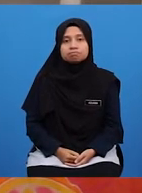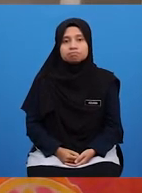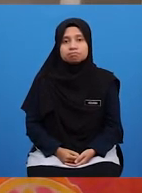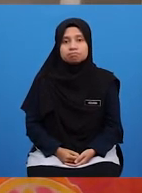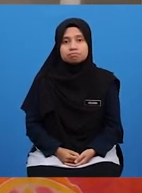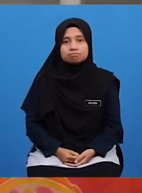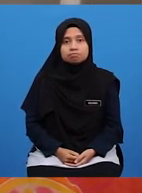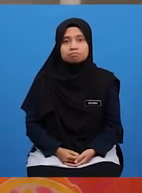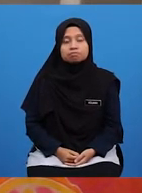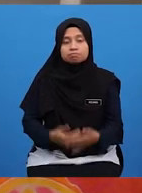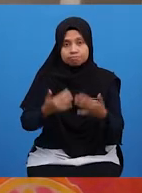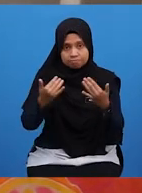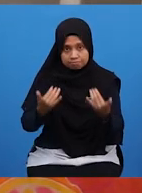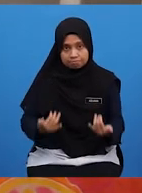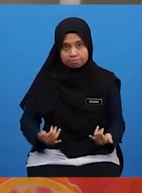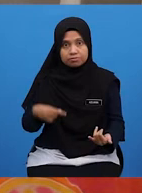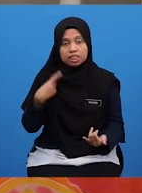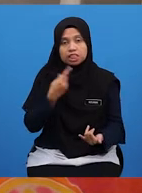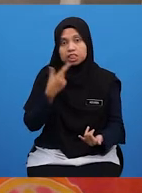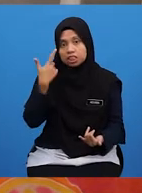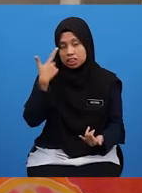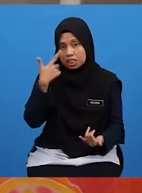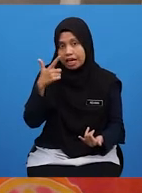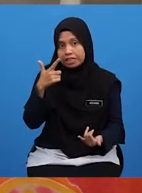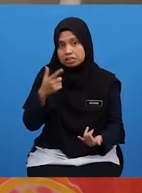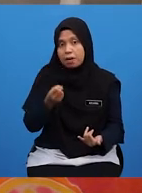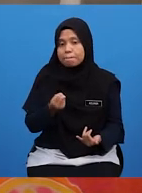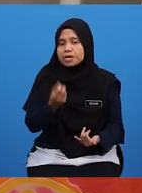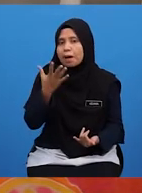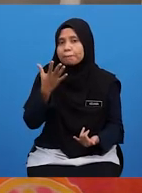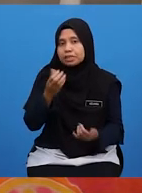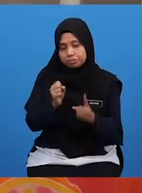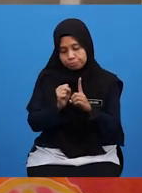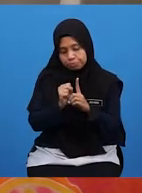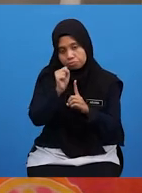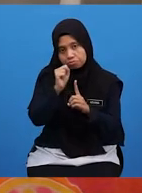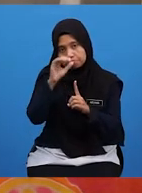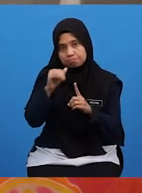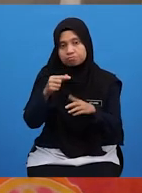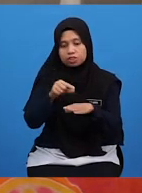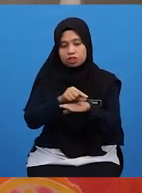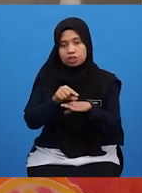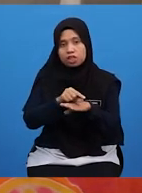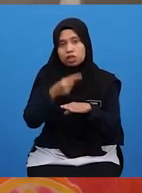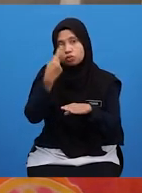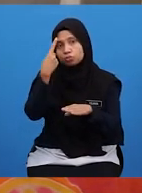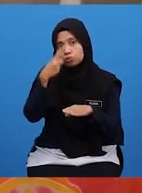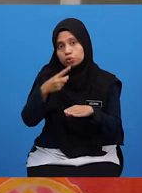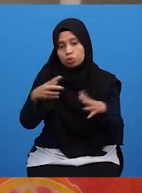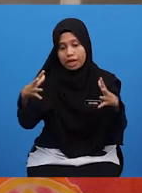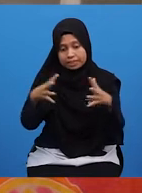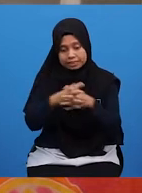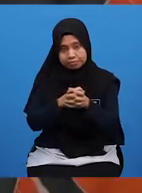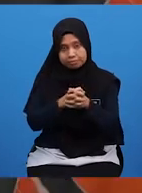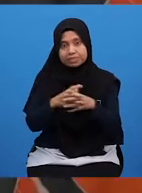yang diperlukan. Sekarang, kita lihat berapakah sukatan yang diperlukan untuk menghasilkan campuran